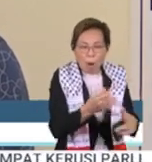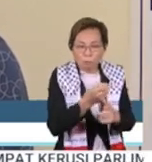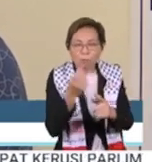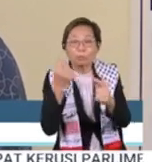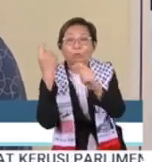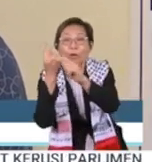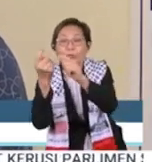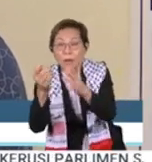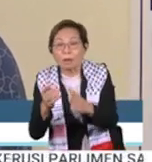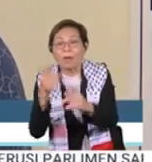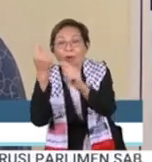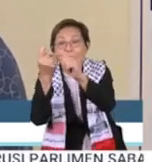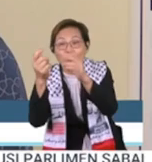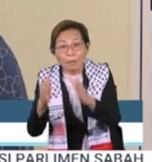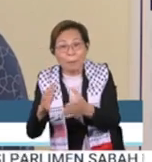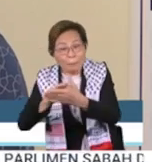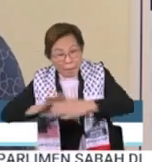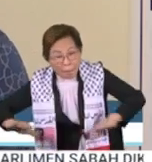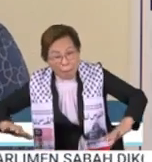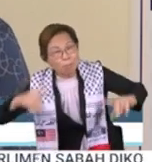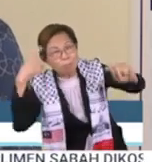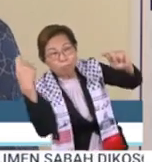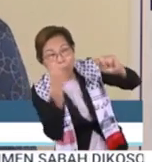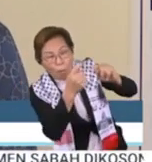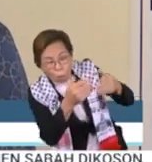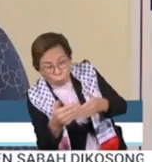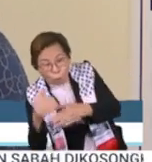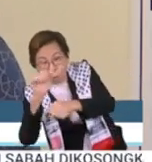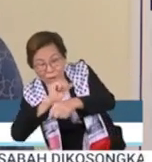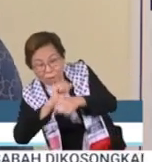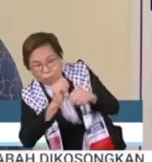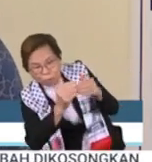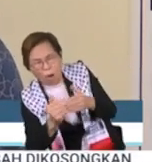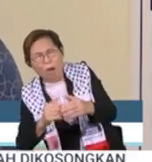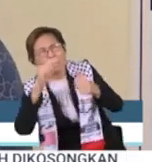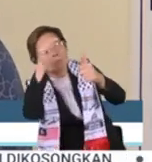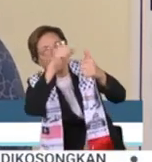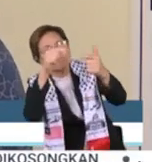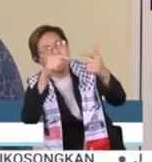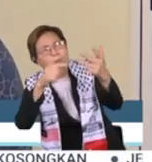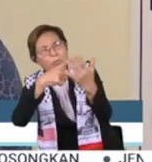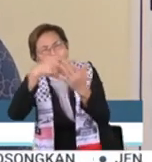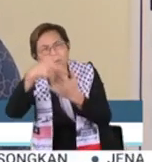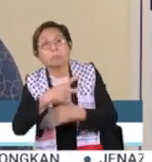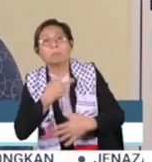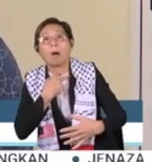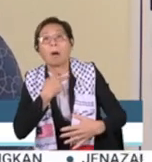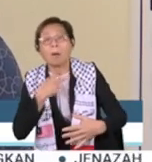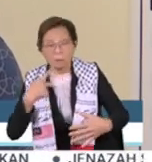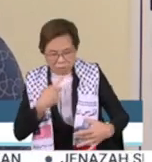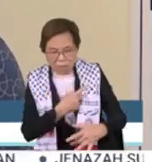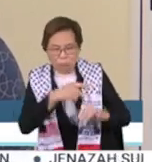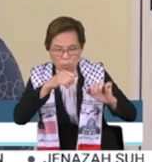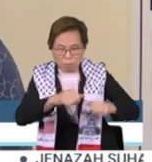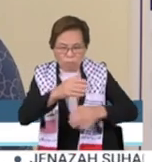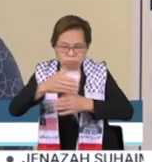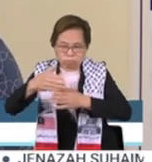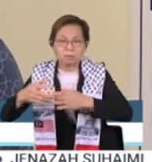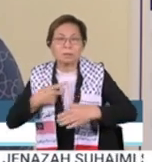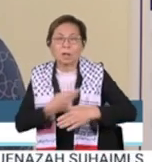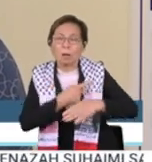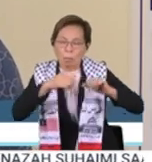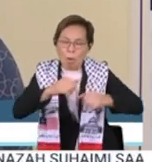kontraktor penyelamat, kita mengharapkan ada beberapa lagi projek terbengkalai yang sebenarnya kita boleh